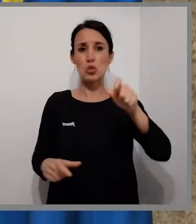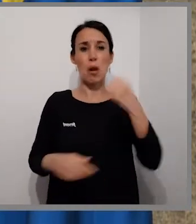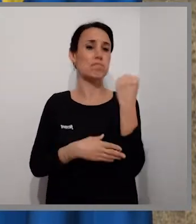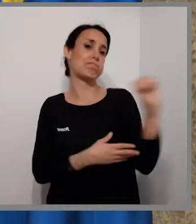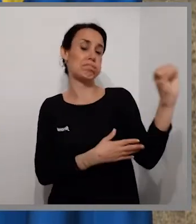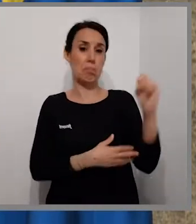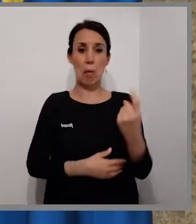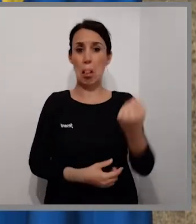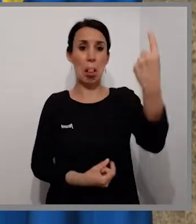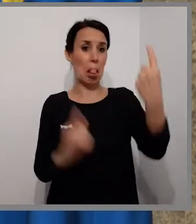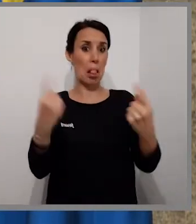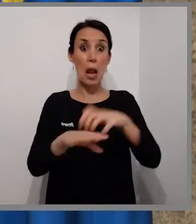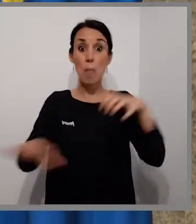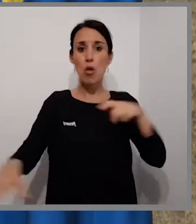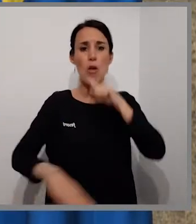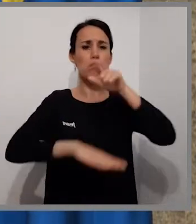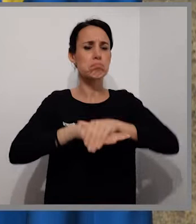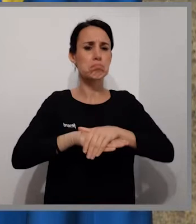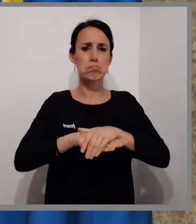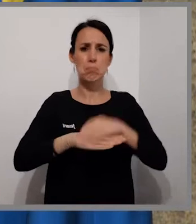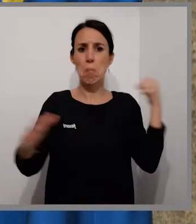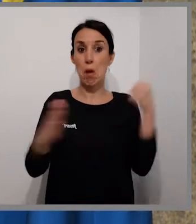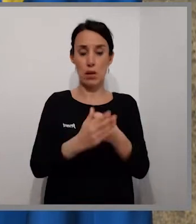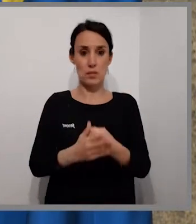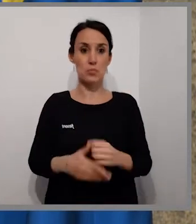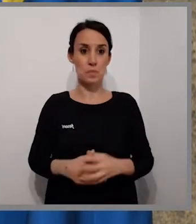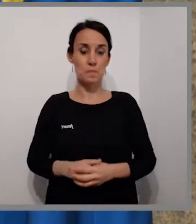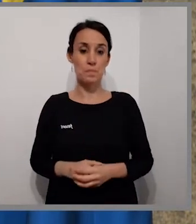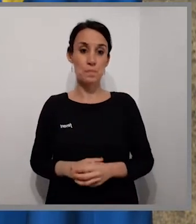que no han complit aquest confinament.